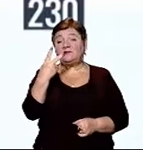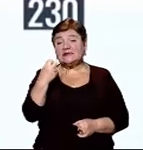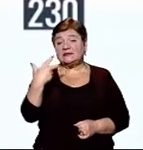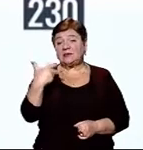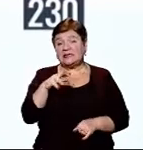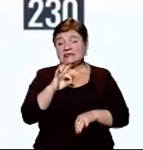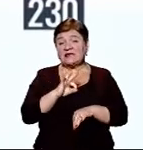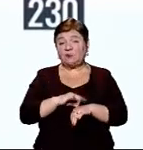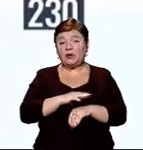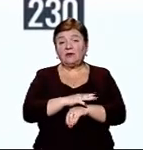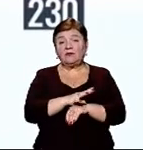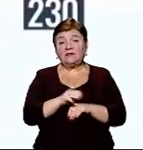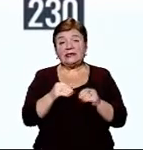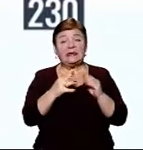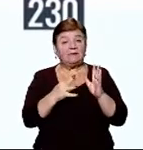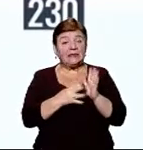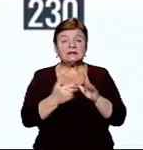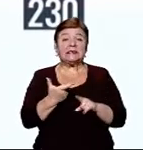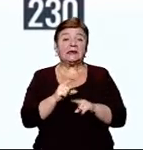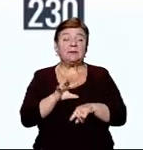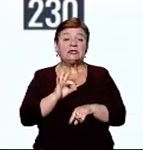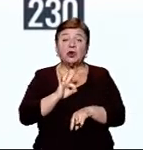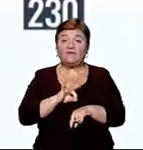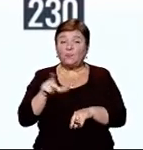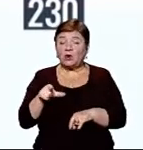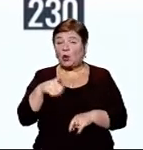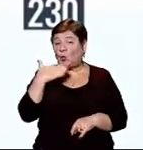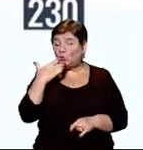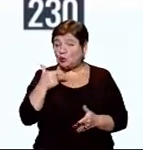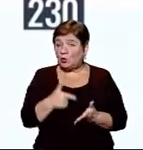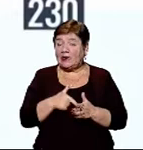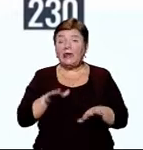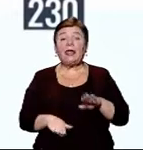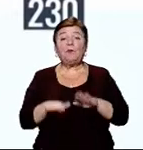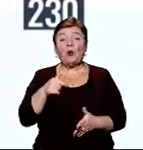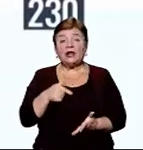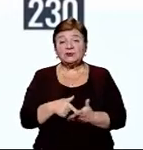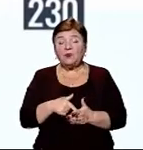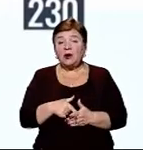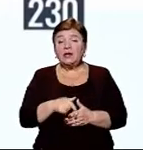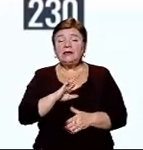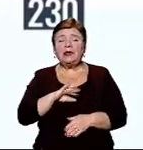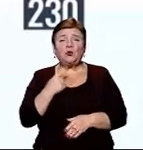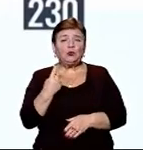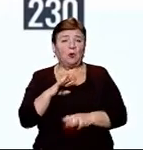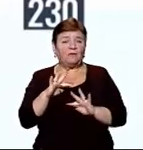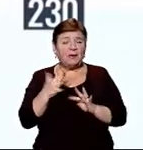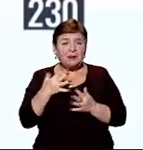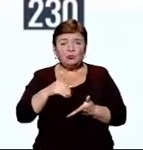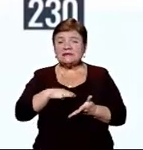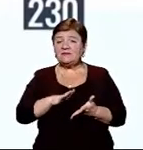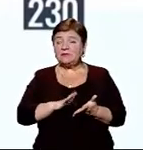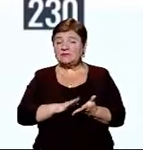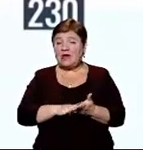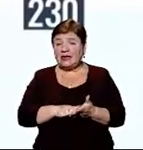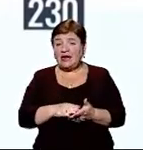випадків захворювання на COVID-19. Найбільше хворих виявили у містах Ужгород та Мукачево. Жодного випадку захворювання наразі не зафіксували в